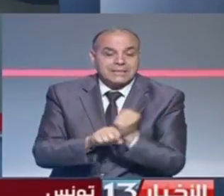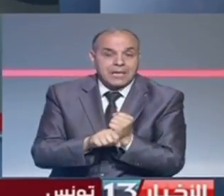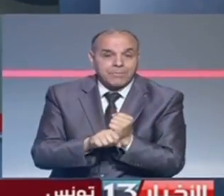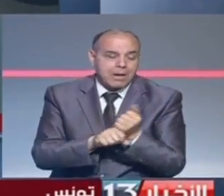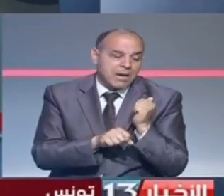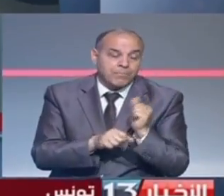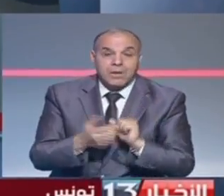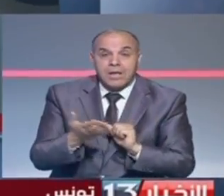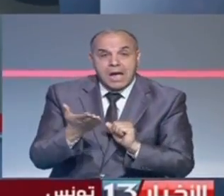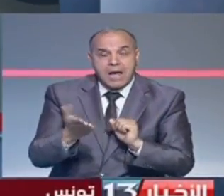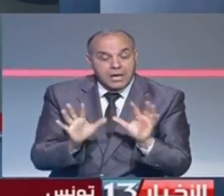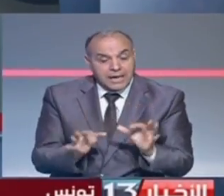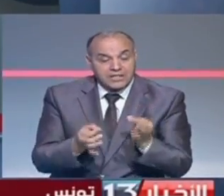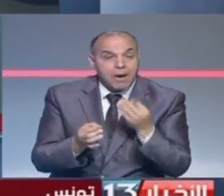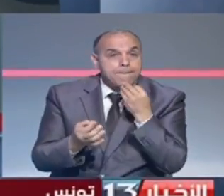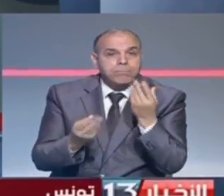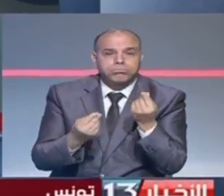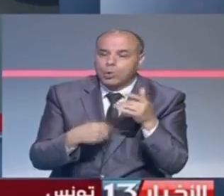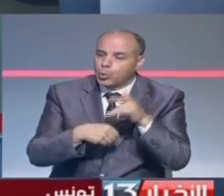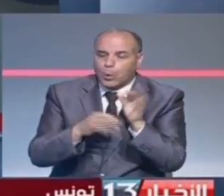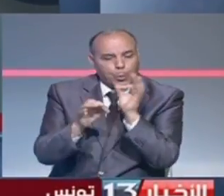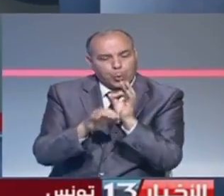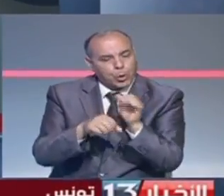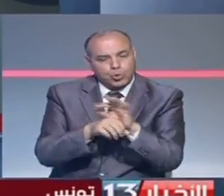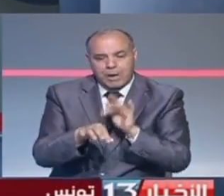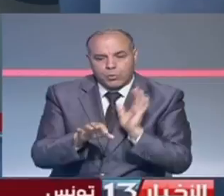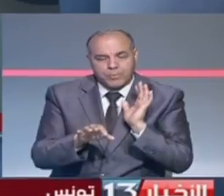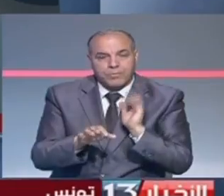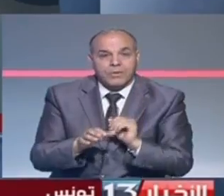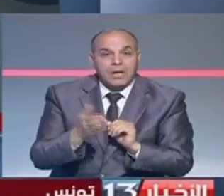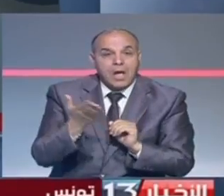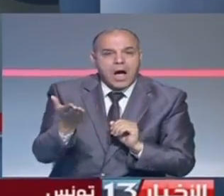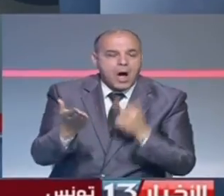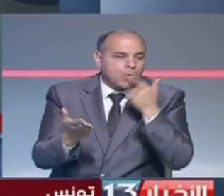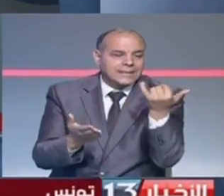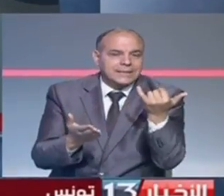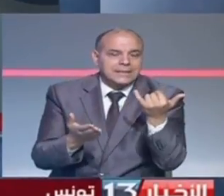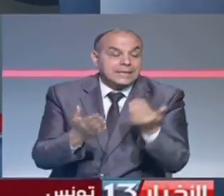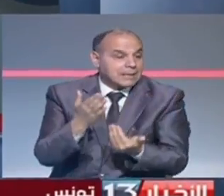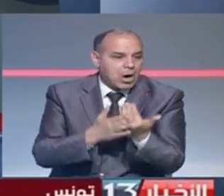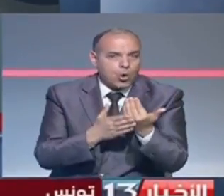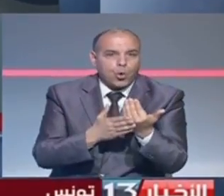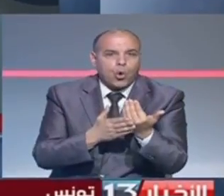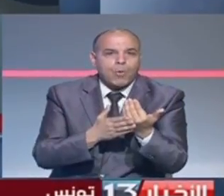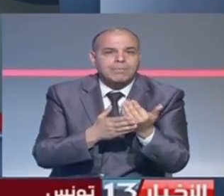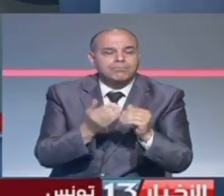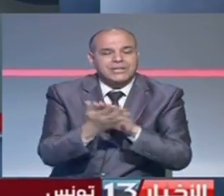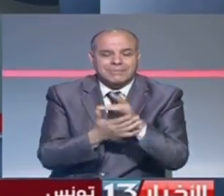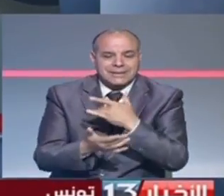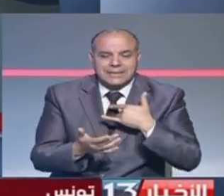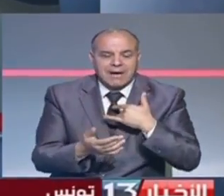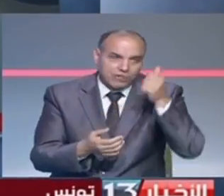يوم امس كشفت عدم اصابته بفيروس كورونا وفق ما اعلنته صباح اليوم خليه الازمه الصحيه